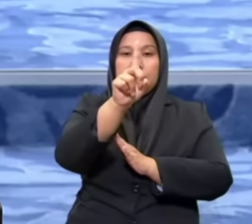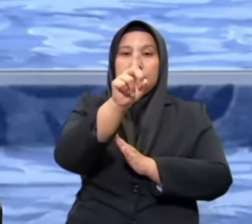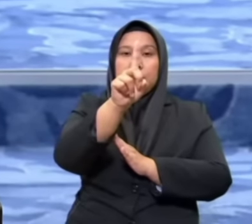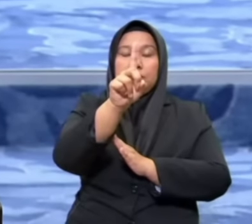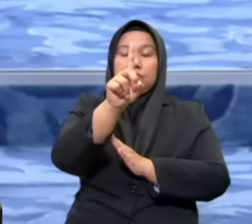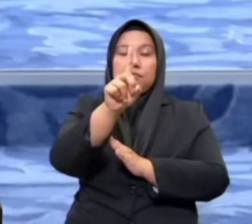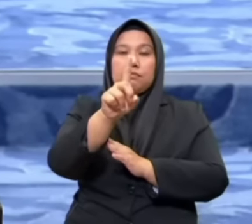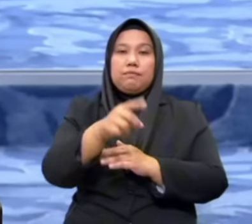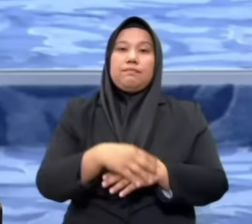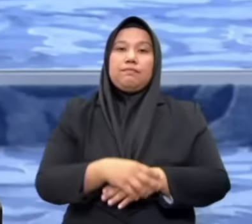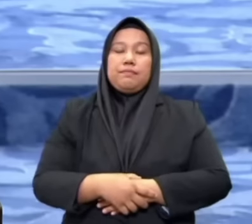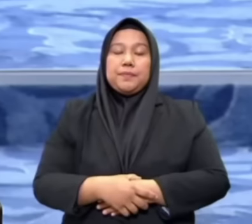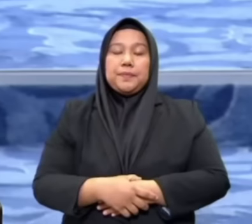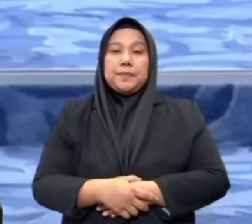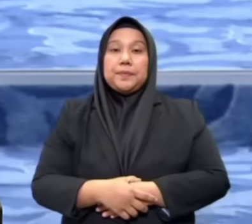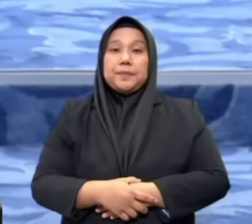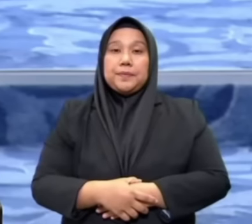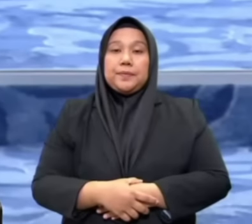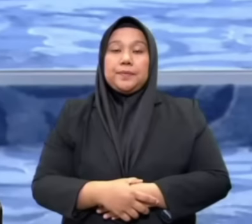ketimbang